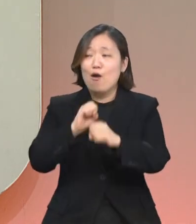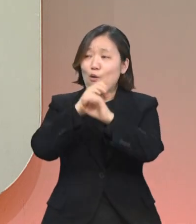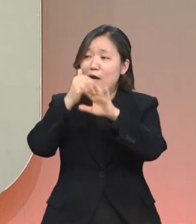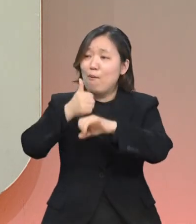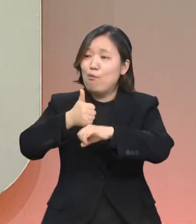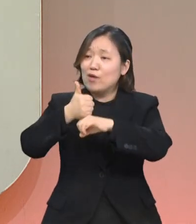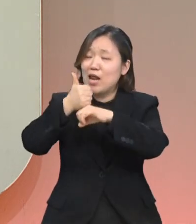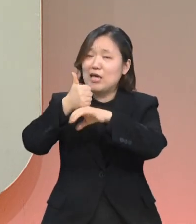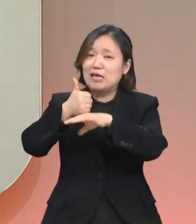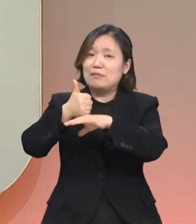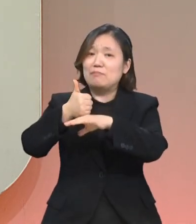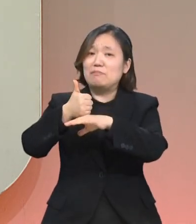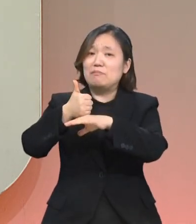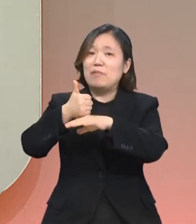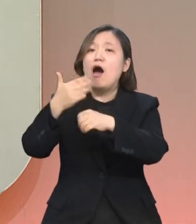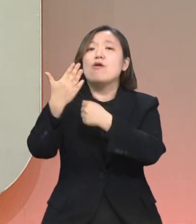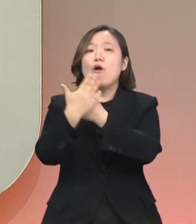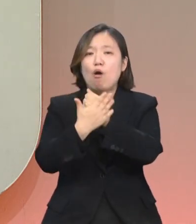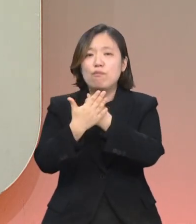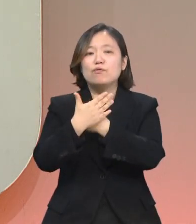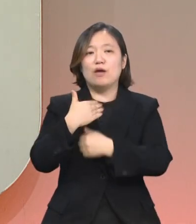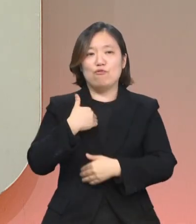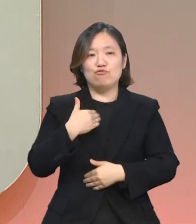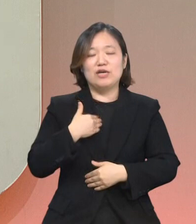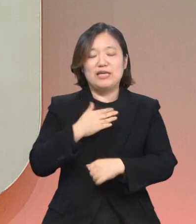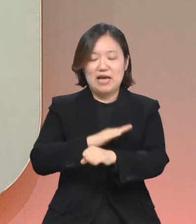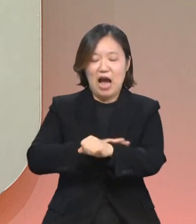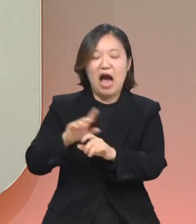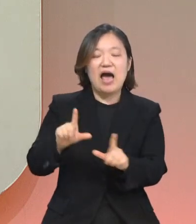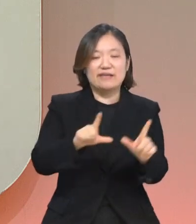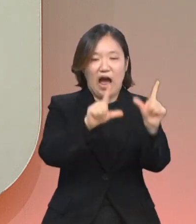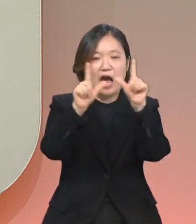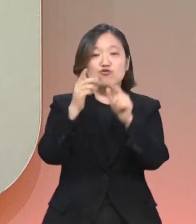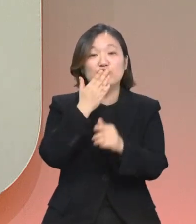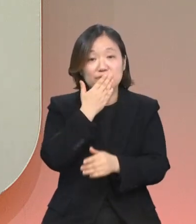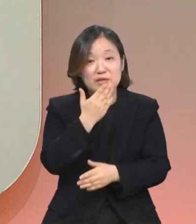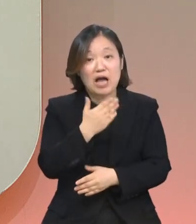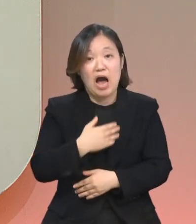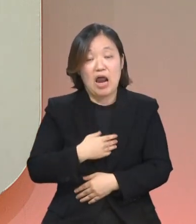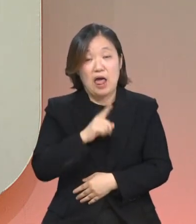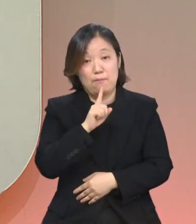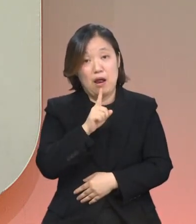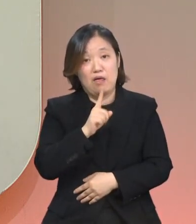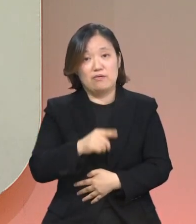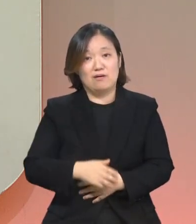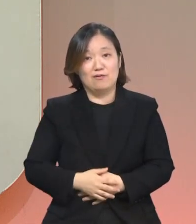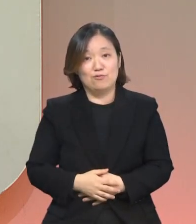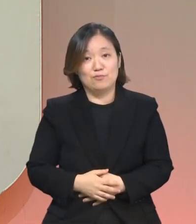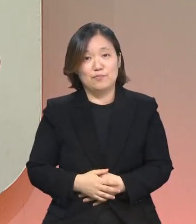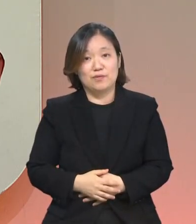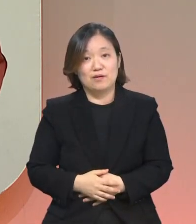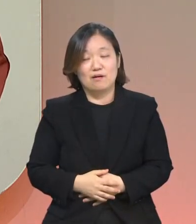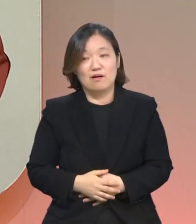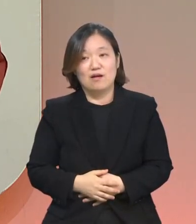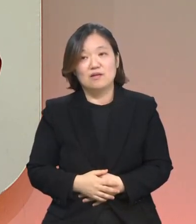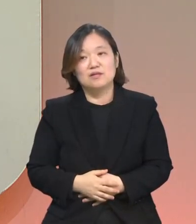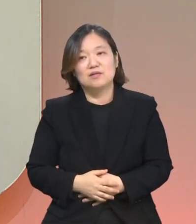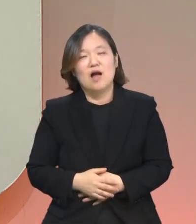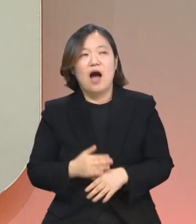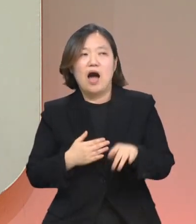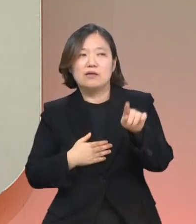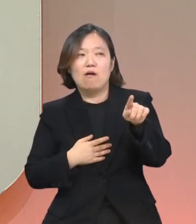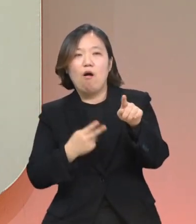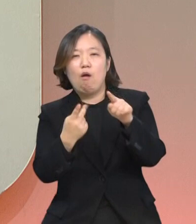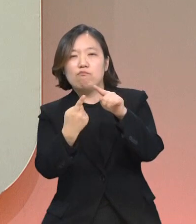관세음보살님 덕분에 우리가 이만큼이라도 잘 삽니다 그런 말씀을 하시더라고요 그러면서 아